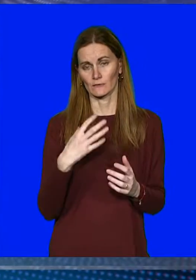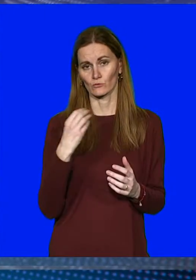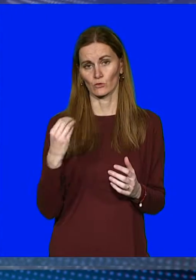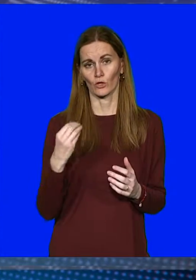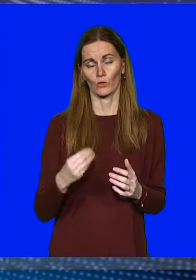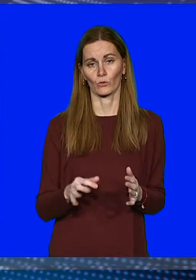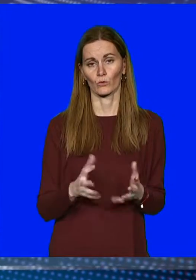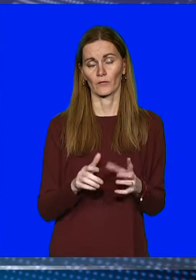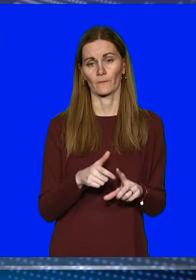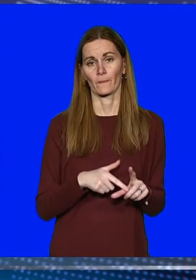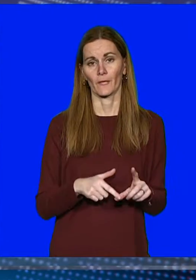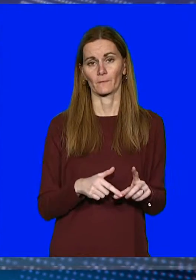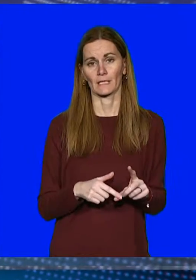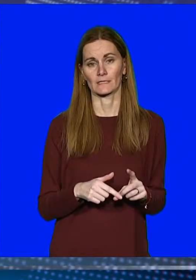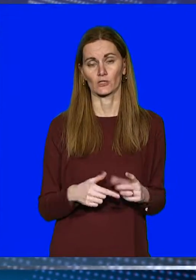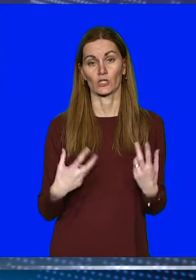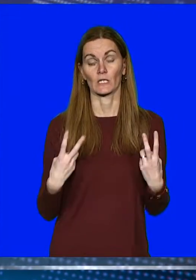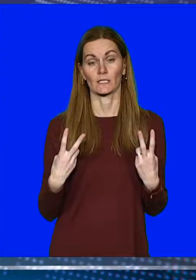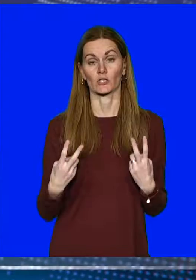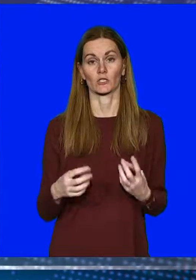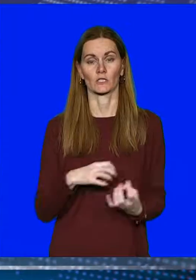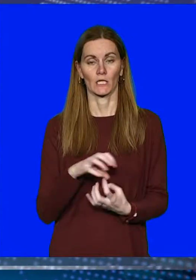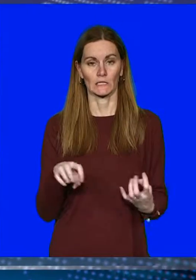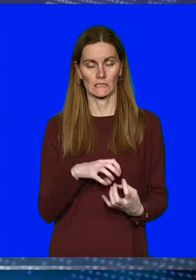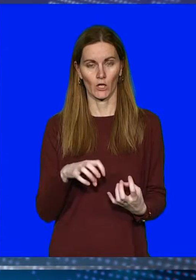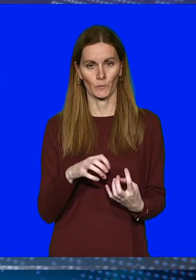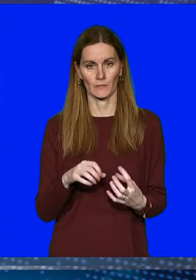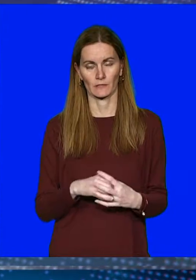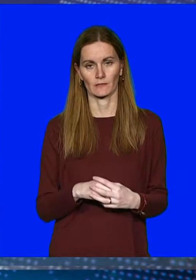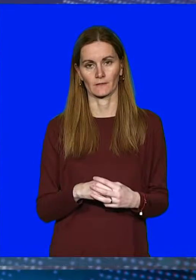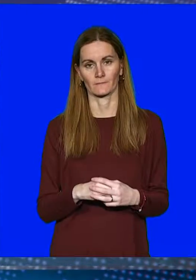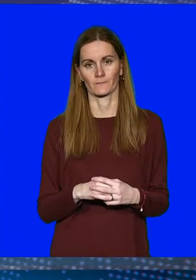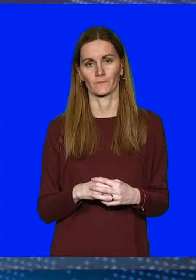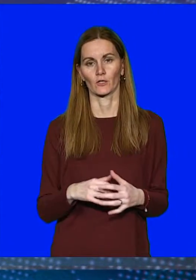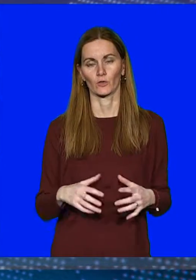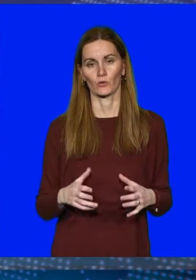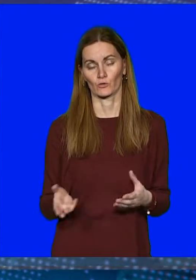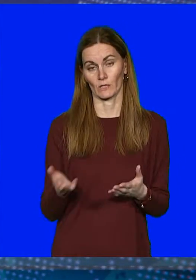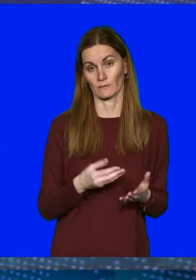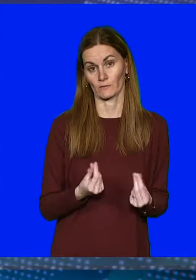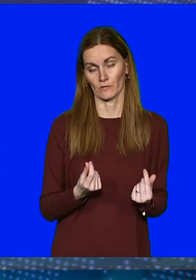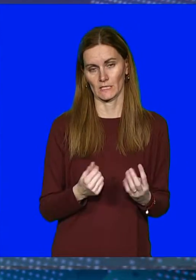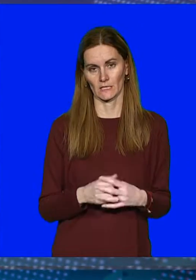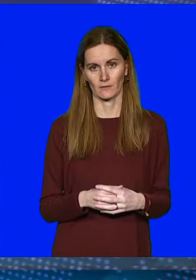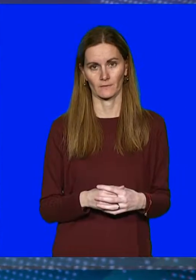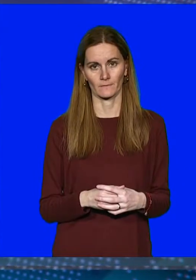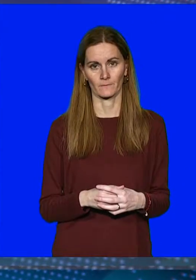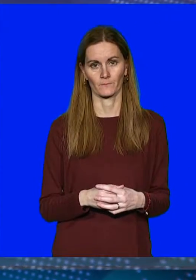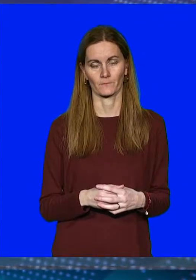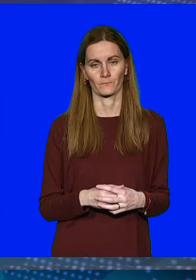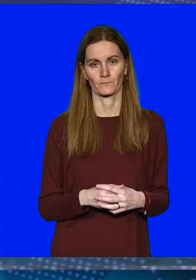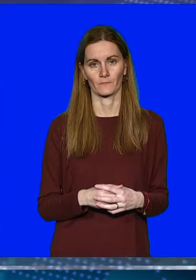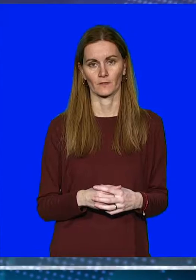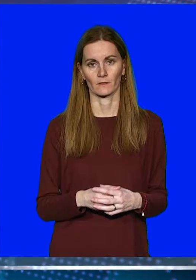1000 kuna mjesečno, ovisno o mjestu studiranja, a to je svakako značajan iznos, kako za studente, tako i za roditelje koji su glavni izvor